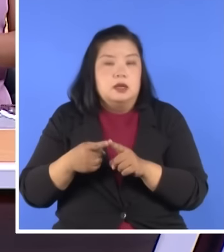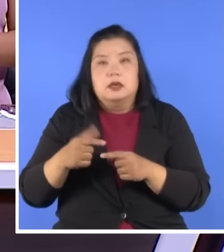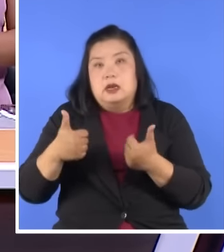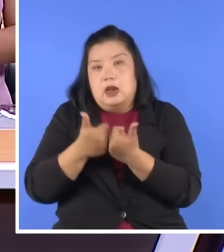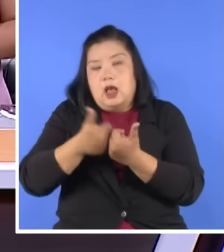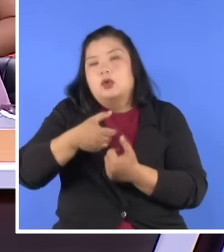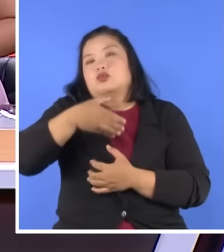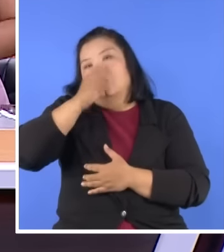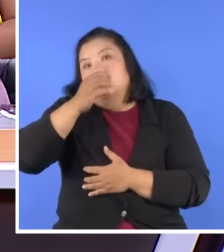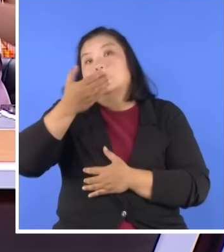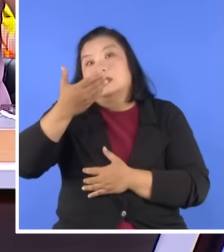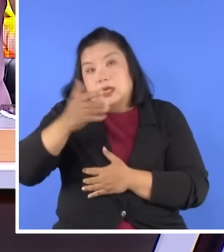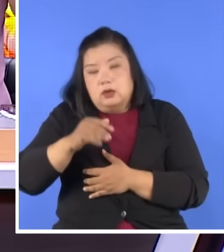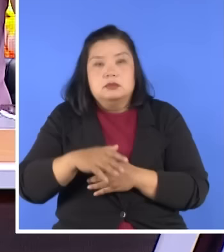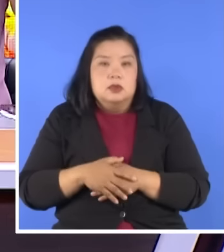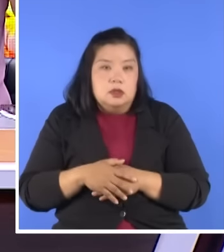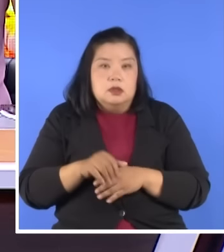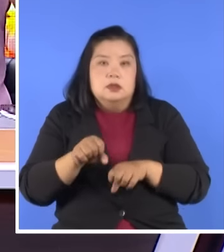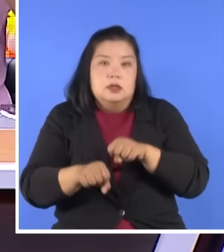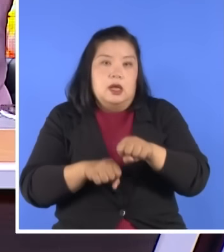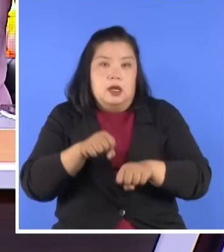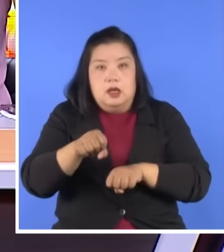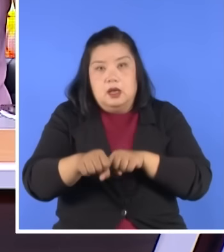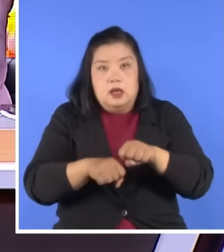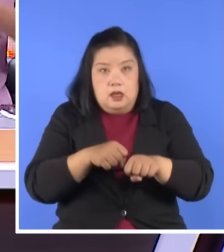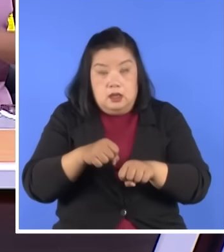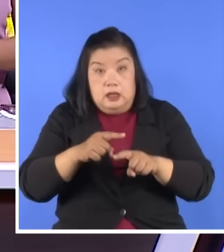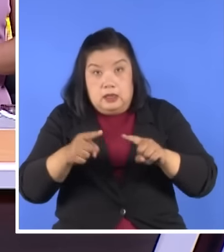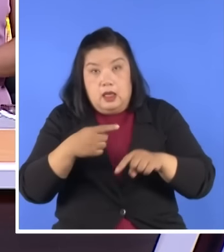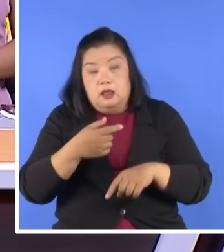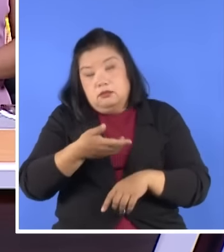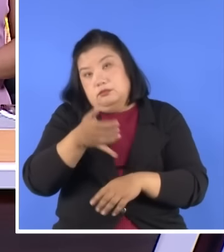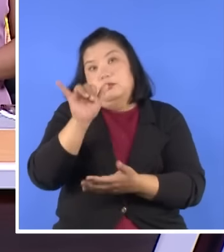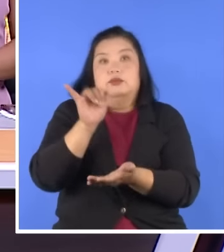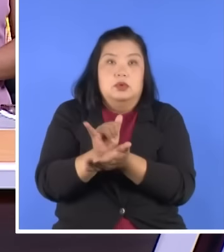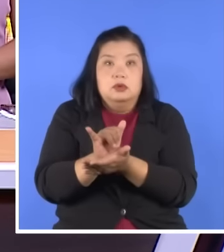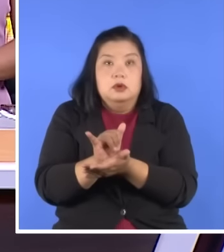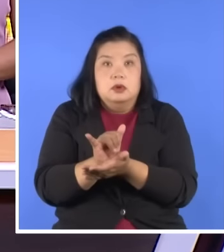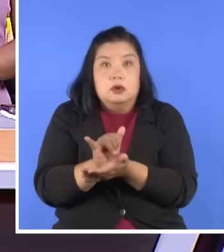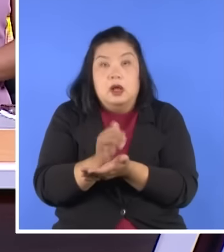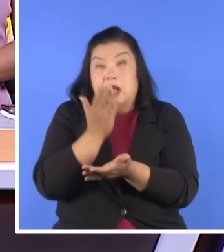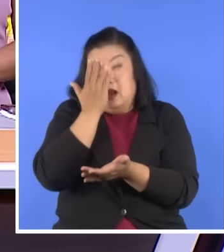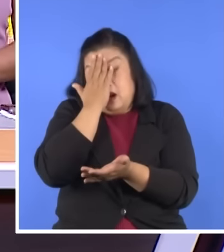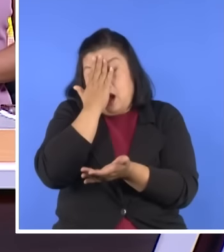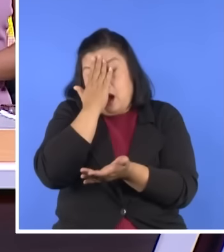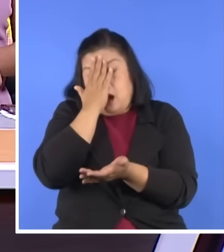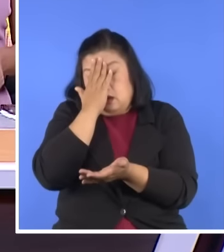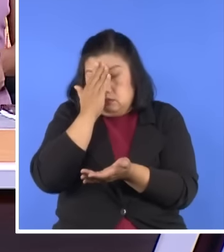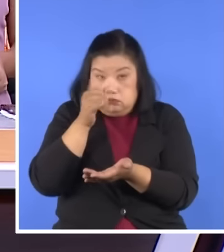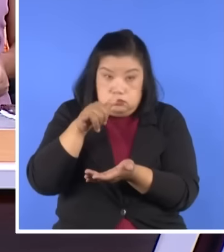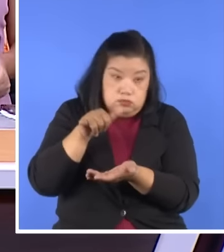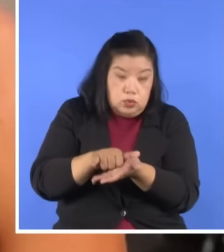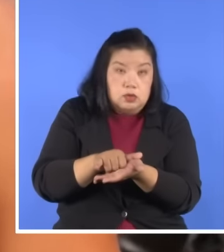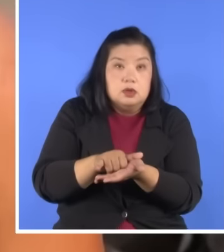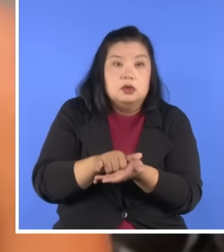จู่ๆวูบซะแบบนั้นรถเนี่ยล้มแล้วหน้าก็กระแทกพื้นบาดเจ็บด้วยนะคะนี่กู้ภัยไปปฐมพยาบาล